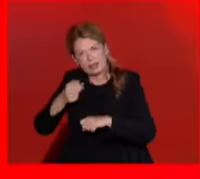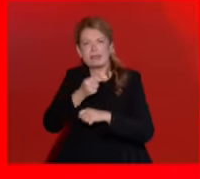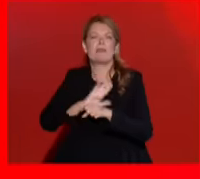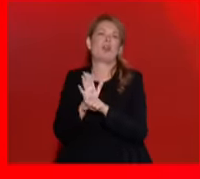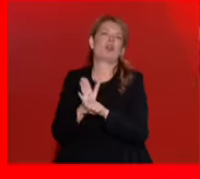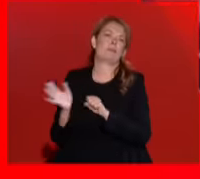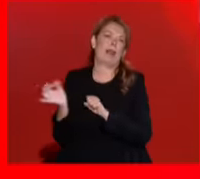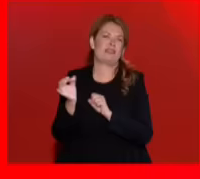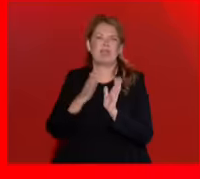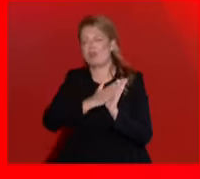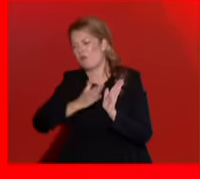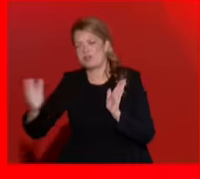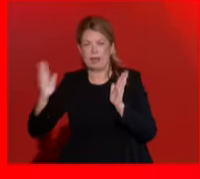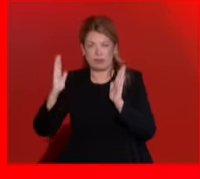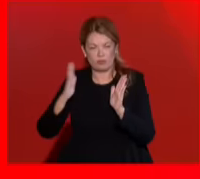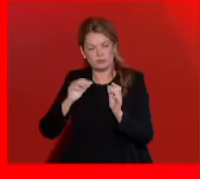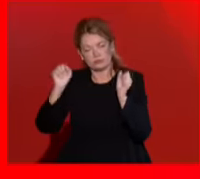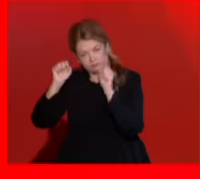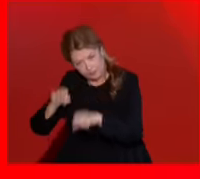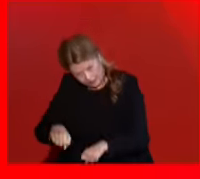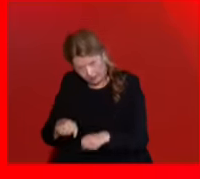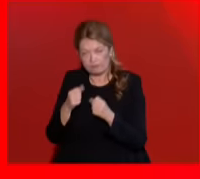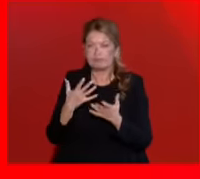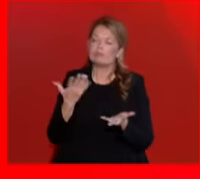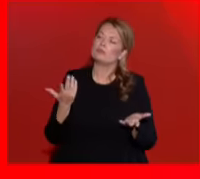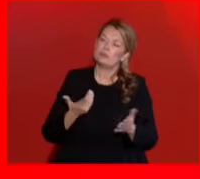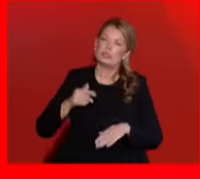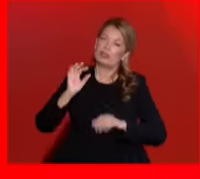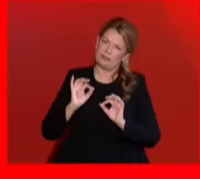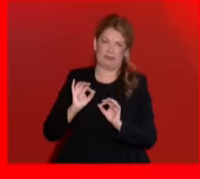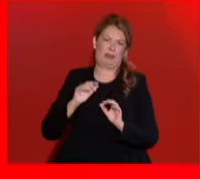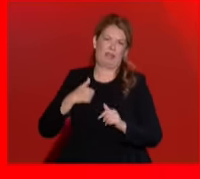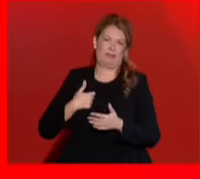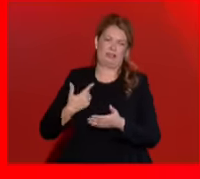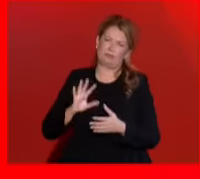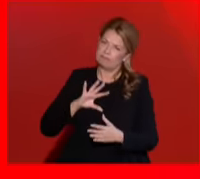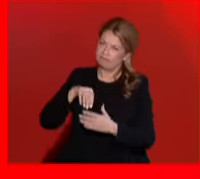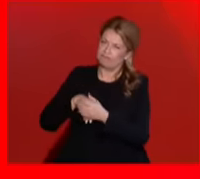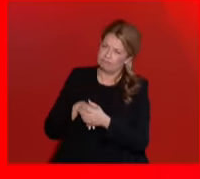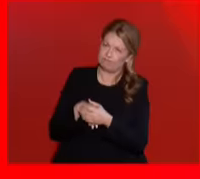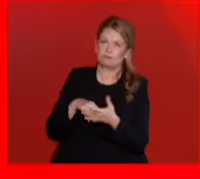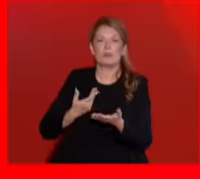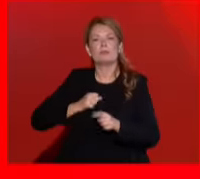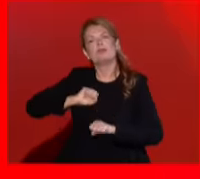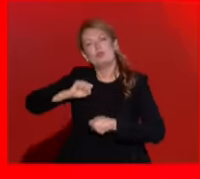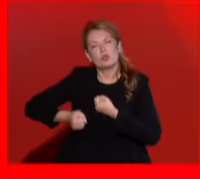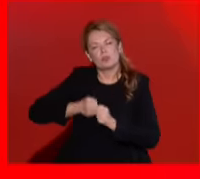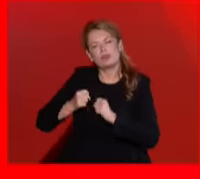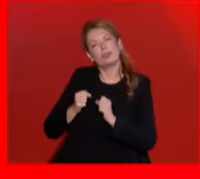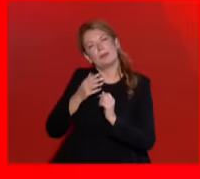ίδιους. Και βεβαίως συγκεντρώσαμε ένα μαξιλάρι ασφαλείας πολύ παραπάνω από όσο